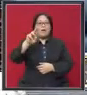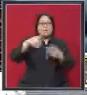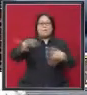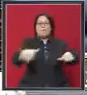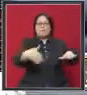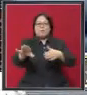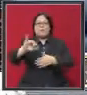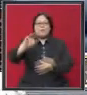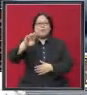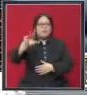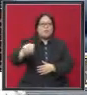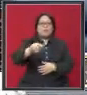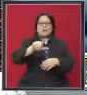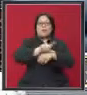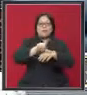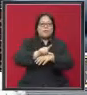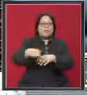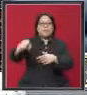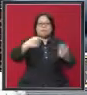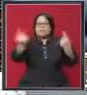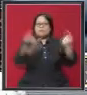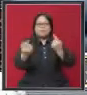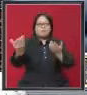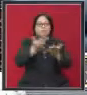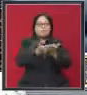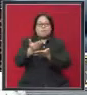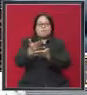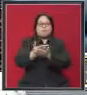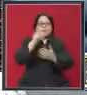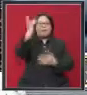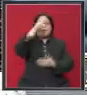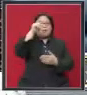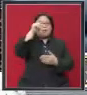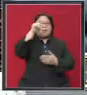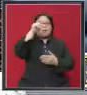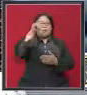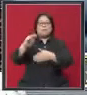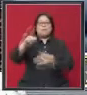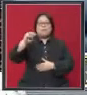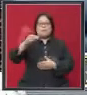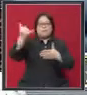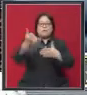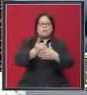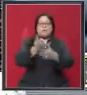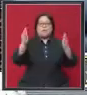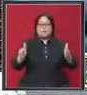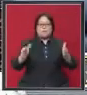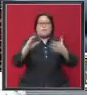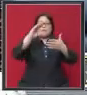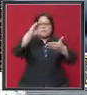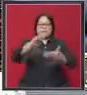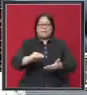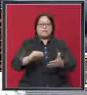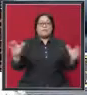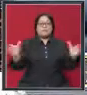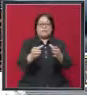Pasir Salak, Jerlun dan Labuan telah mencadangkan agar kerajaan melanjutkan moratorium selama 6 bulan secara